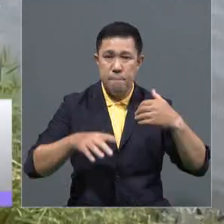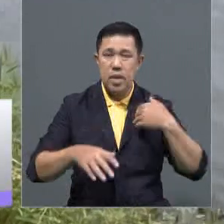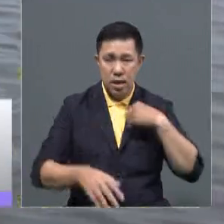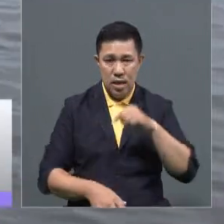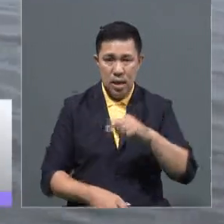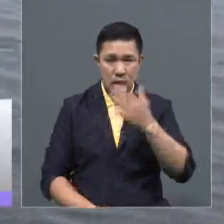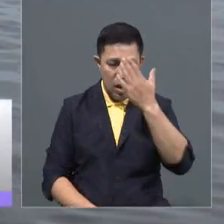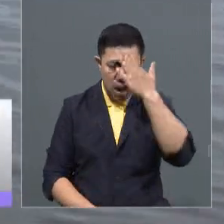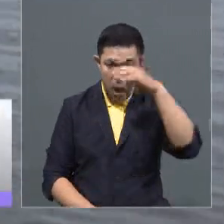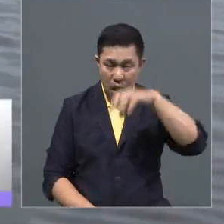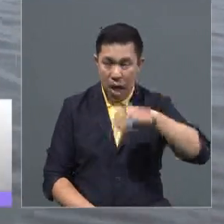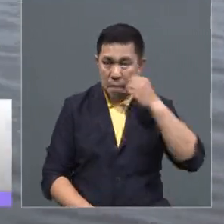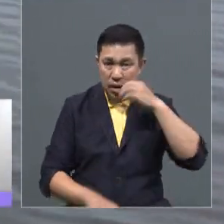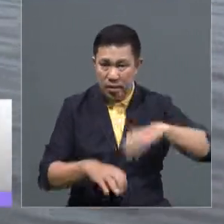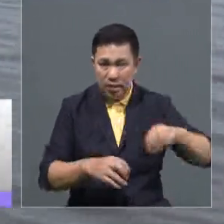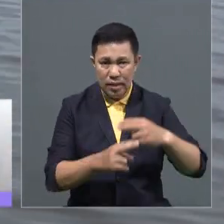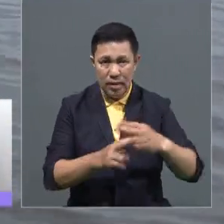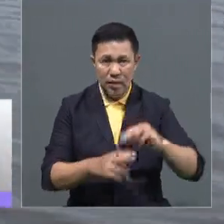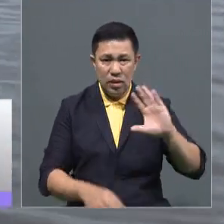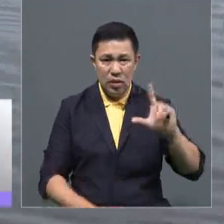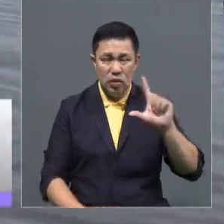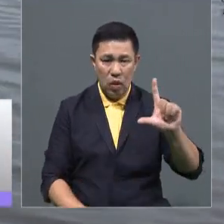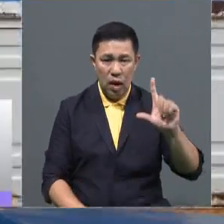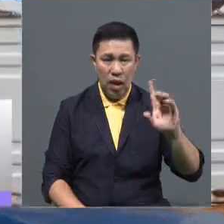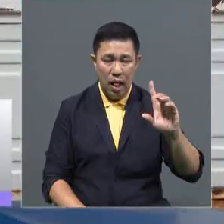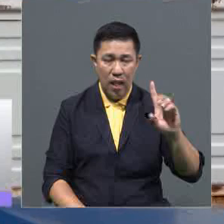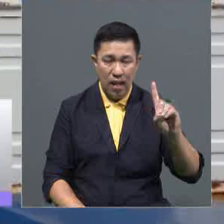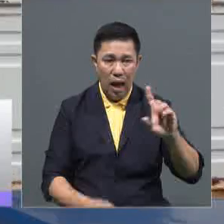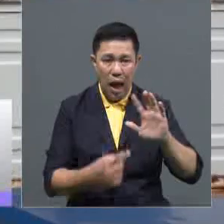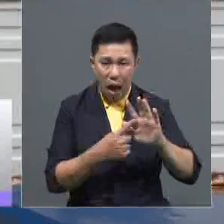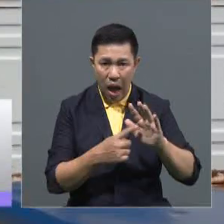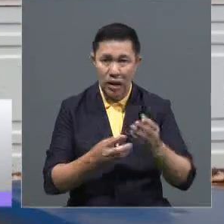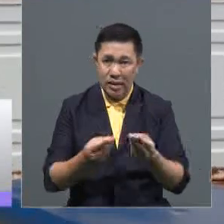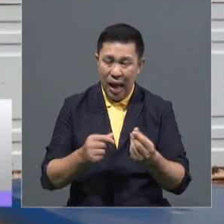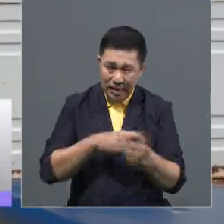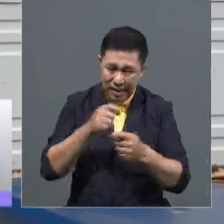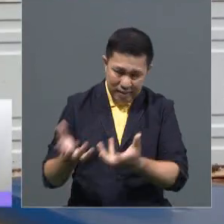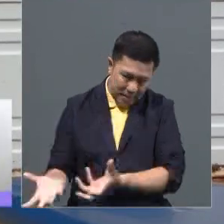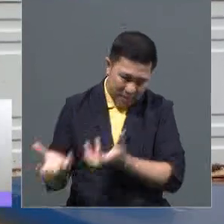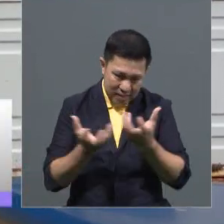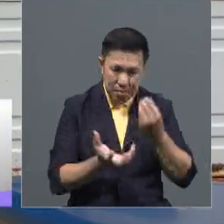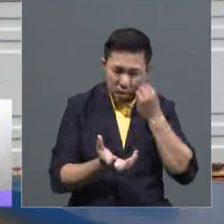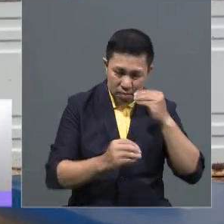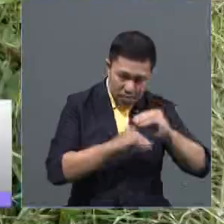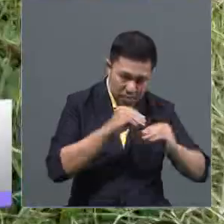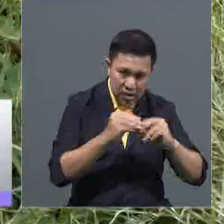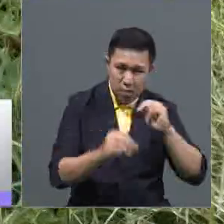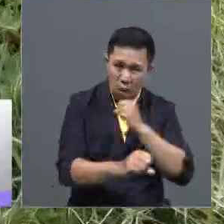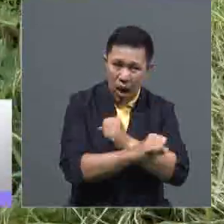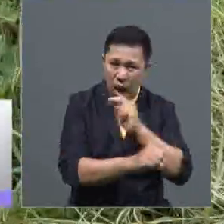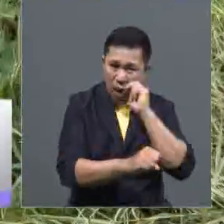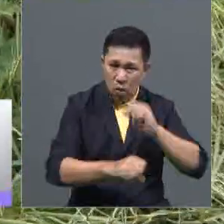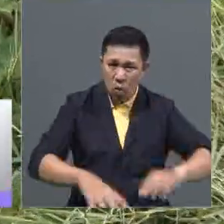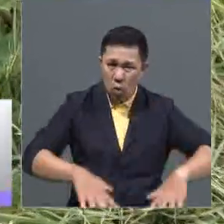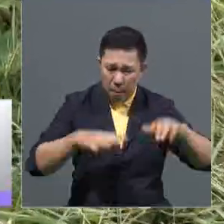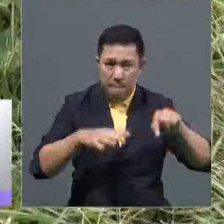หน้าหมู่บ้านชลดาพี่น้องประชาชนสามารถมาขอรับกระสอบทรายจากจุดนี้ไปป้องกันไม่ให้น้ำเข้าบ้านตัวเองได้นะฮะคือ